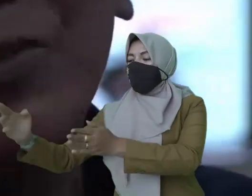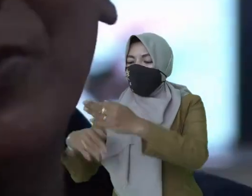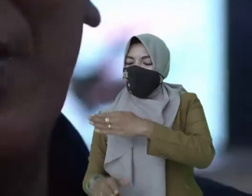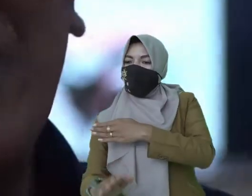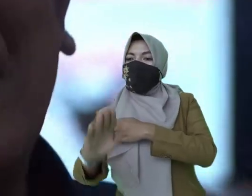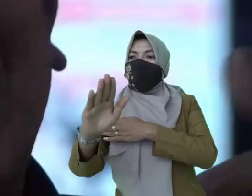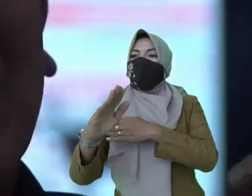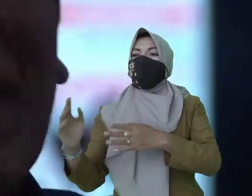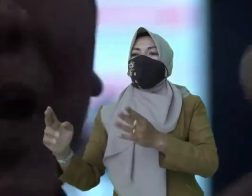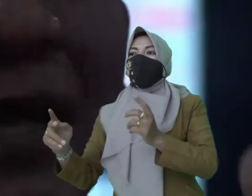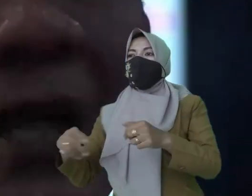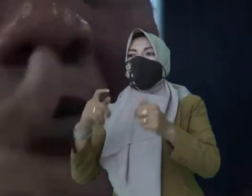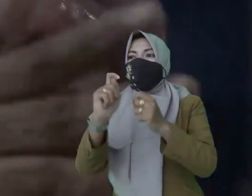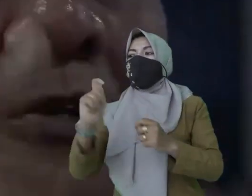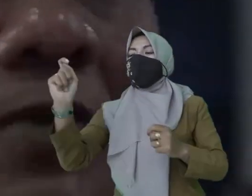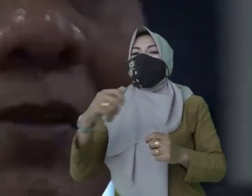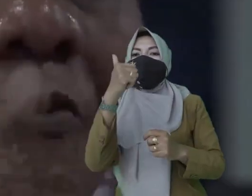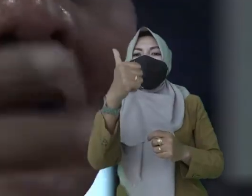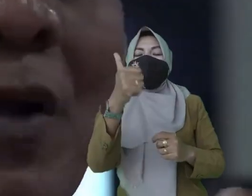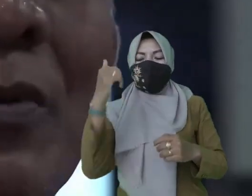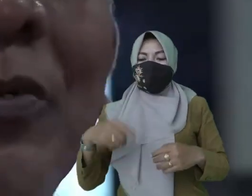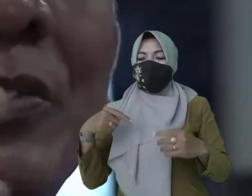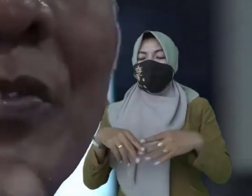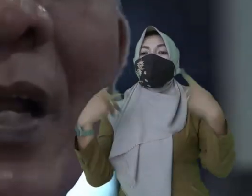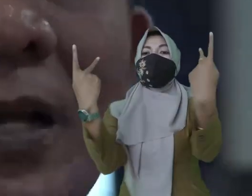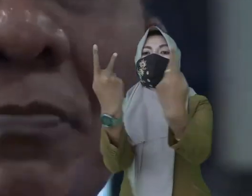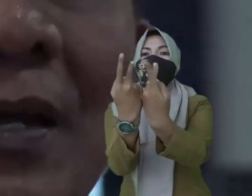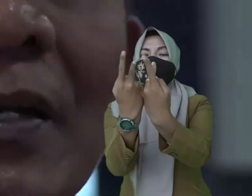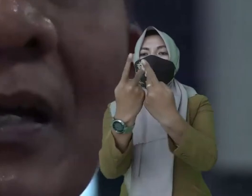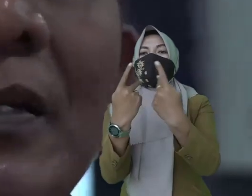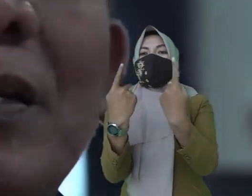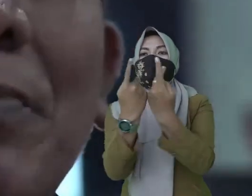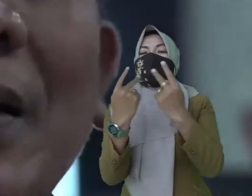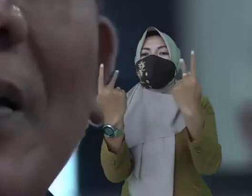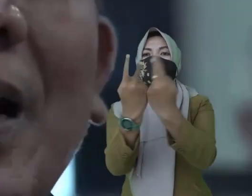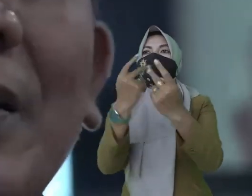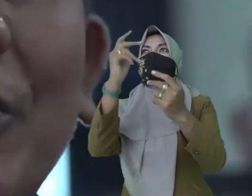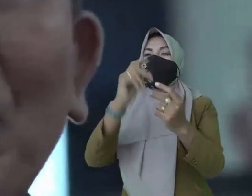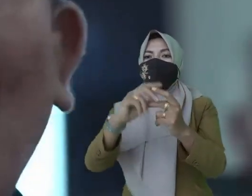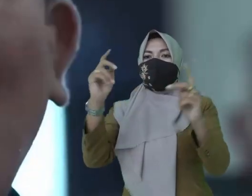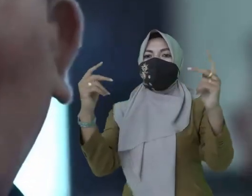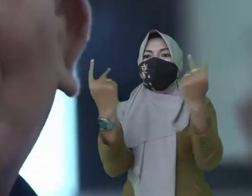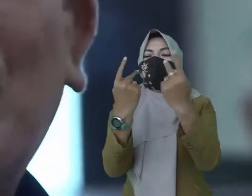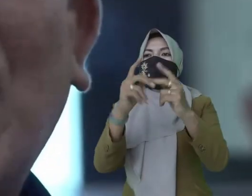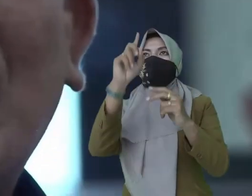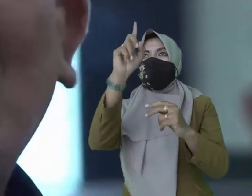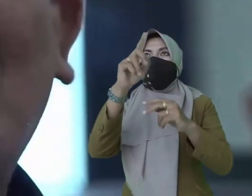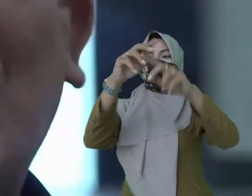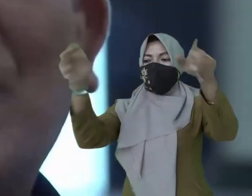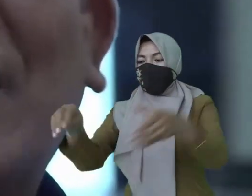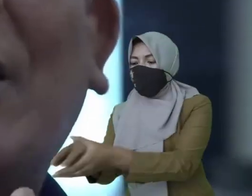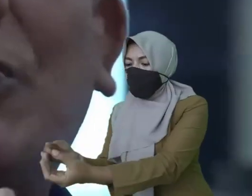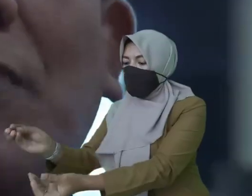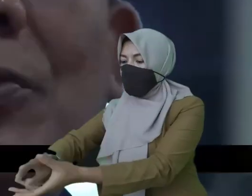jam masuk, mengatur. Jadi anak-anak mulai hidup teratur, mulai bagus. Nah, di depan kelas itu dibuatlah 2